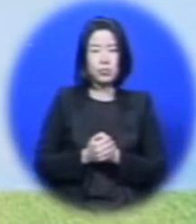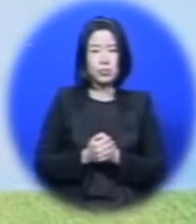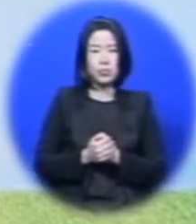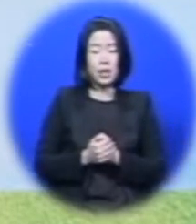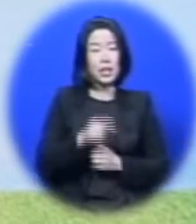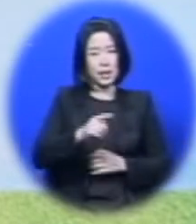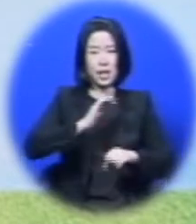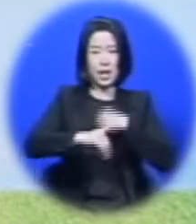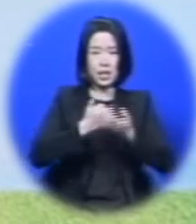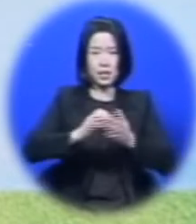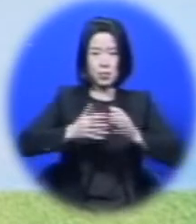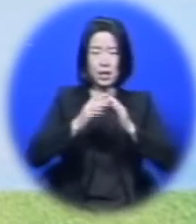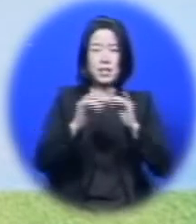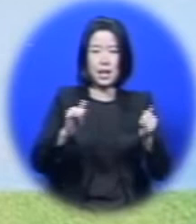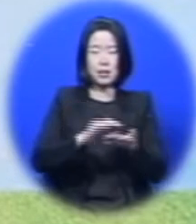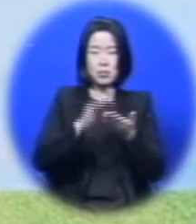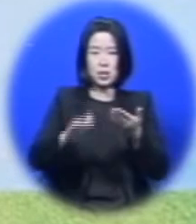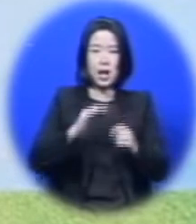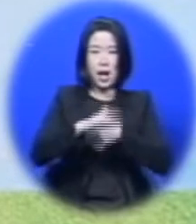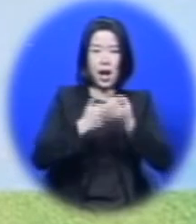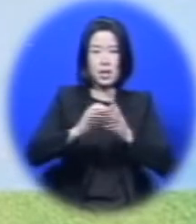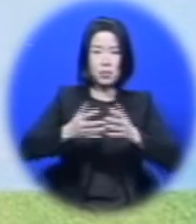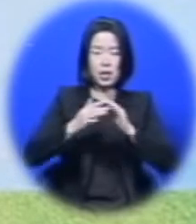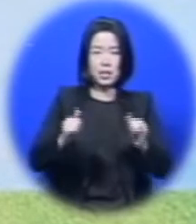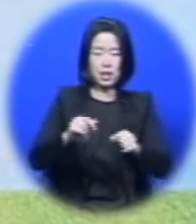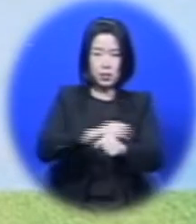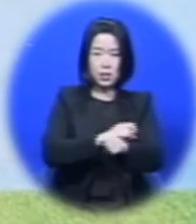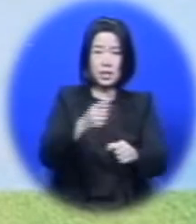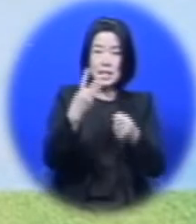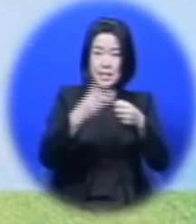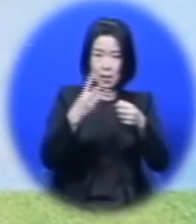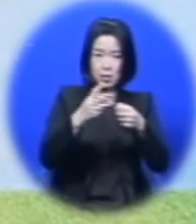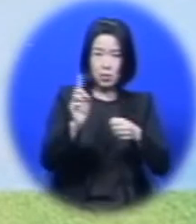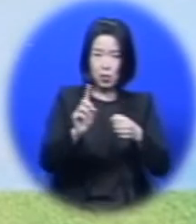이게 하나님의 나라 사람들입니다. 하나님의 나라 사람의 특징이 세 번째는요,